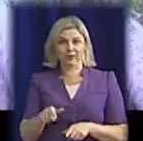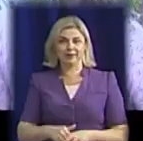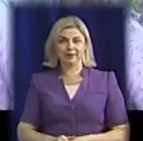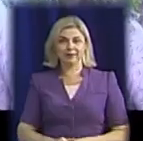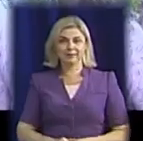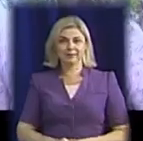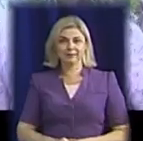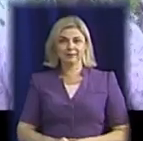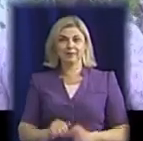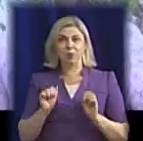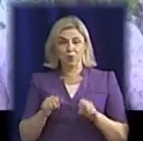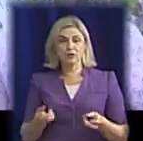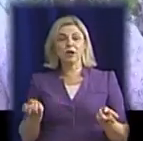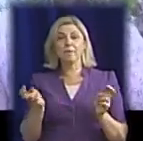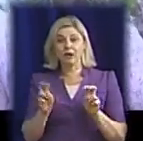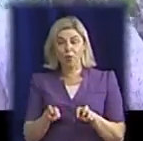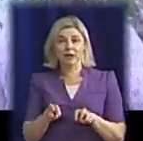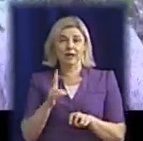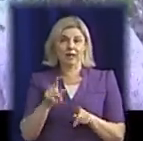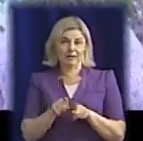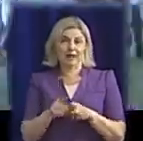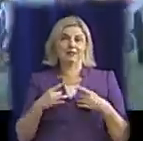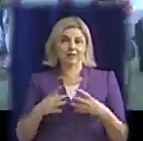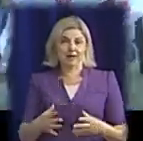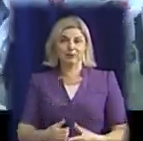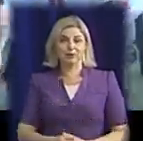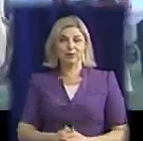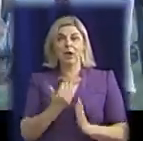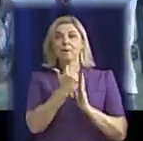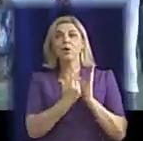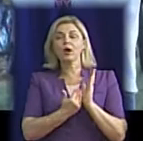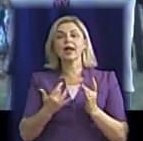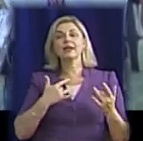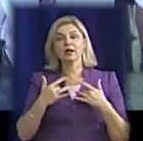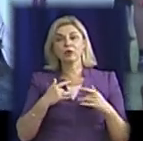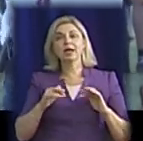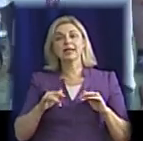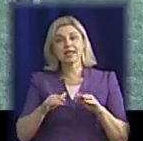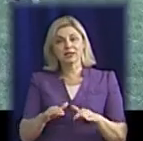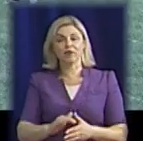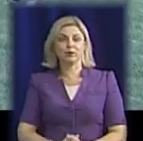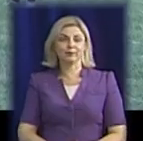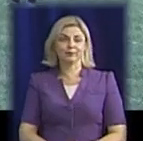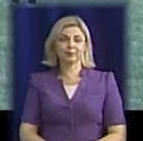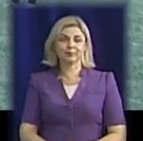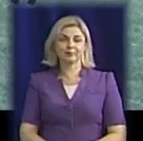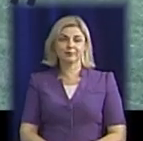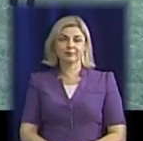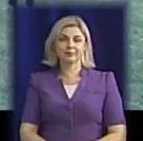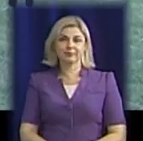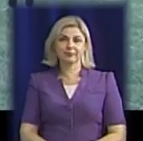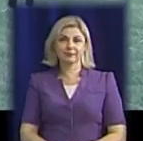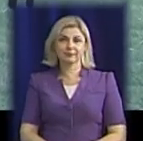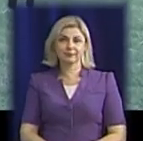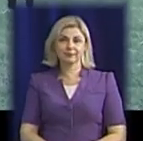багато людей може приходити на таке свято. У програмі і театралізоване дійство. Наша милість – це